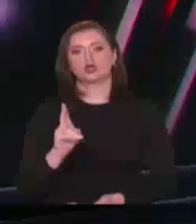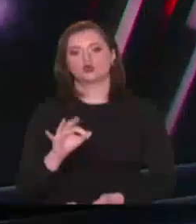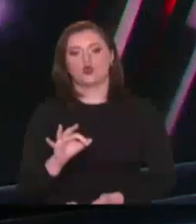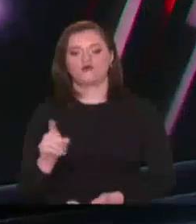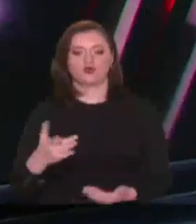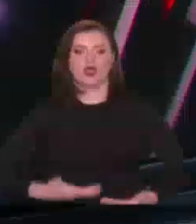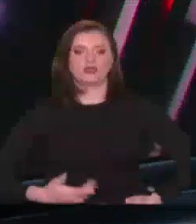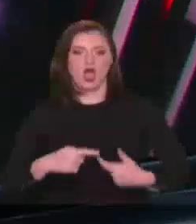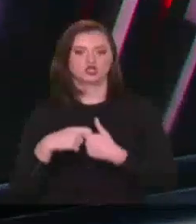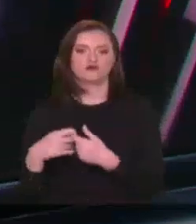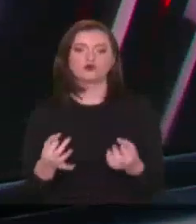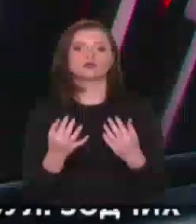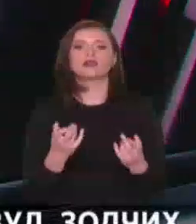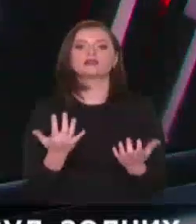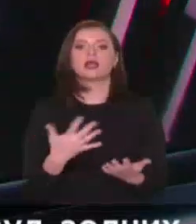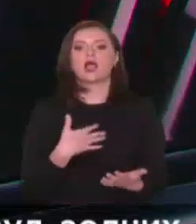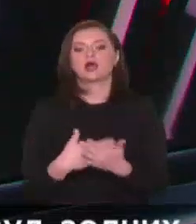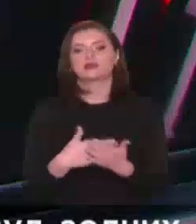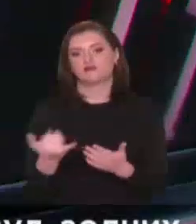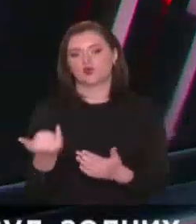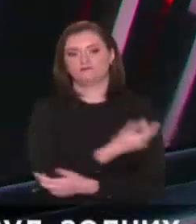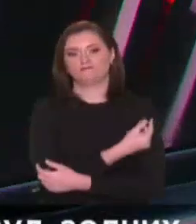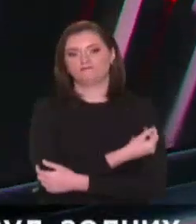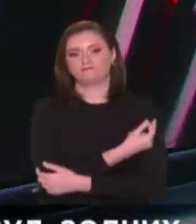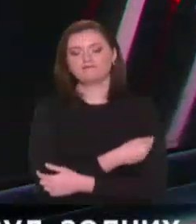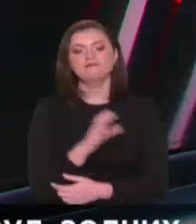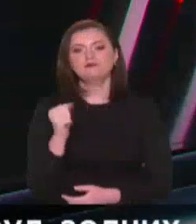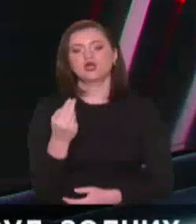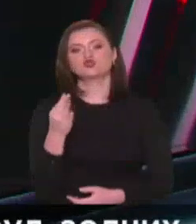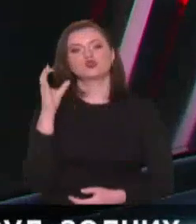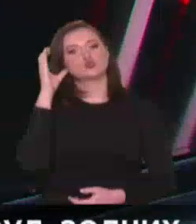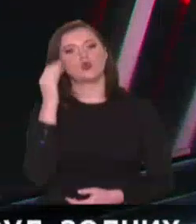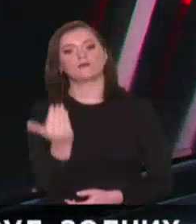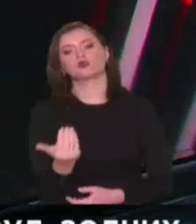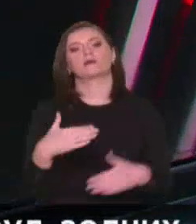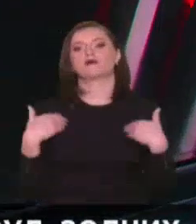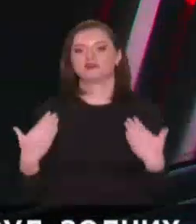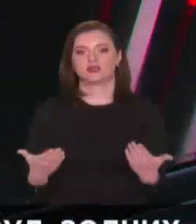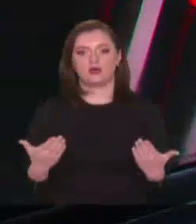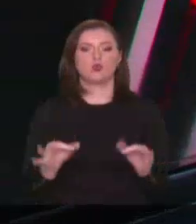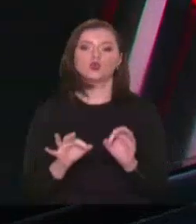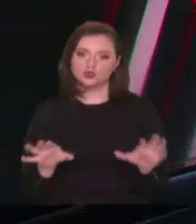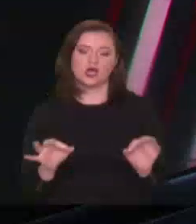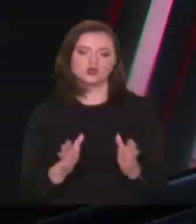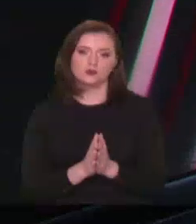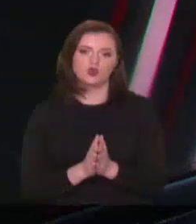зараз розкаже, наскільки активно там йде вакцинація. Саша, слухаємо тебе, вітаємо. Розказуй, будь ласка.